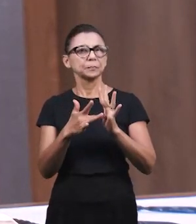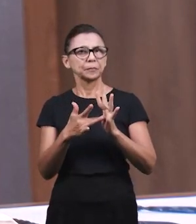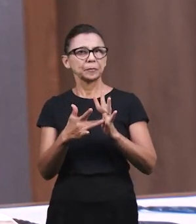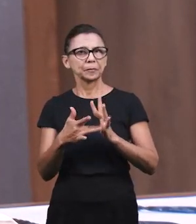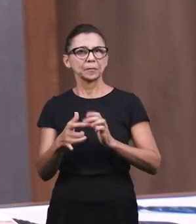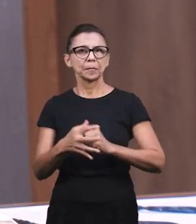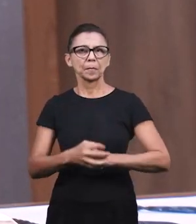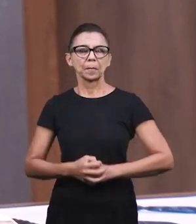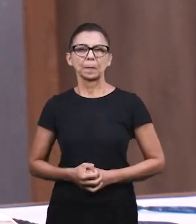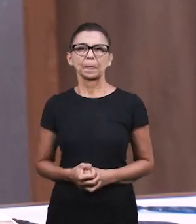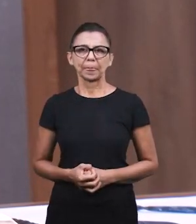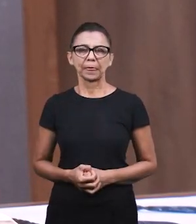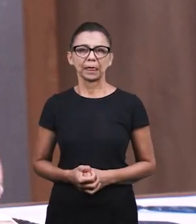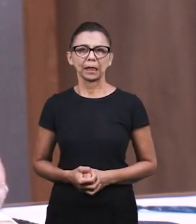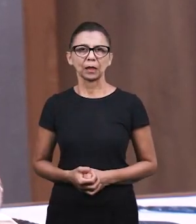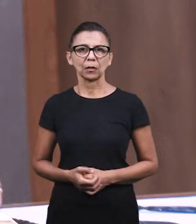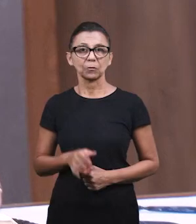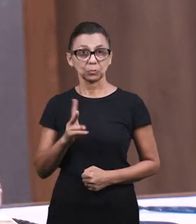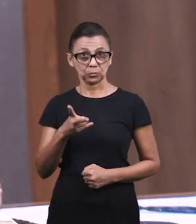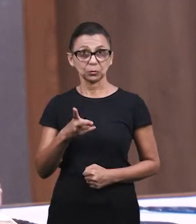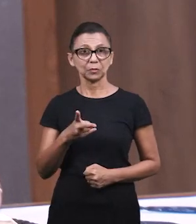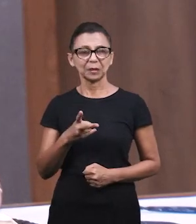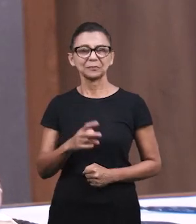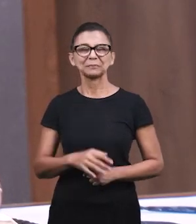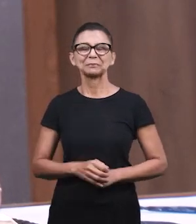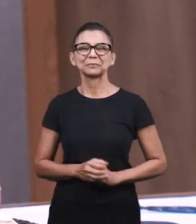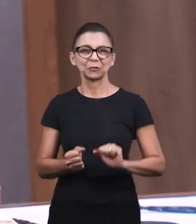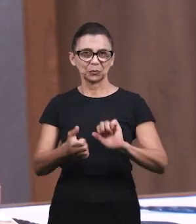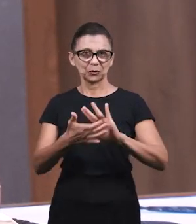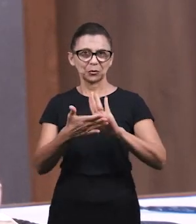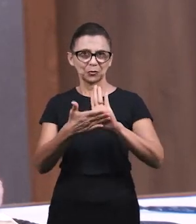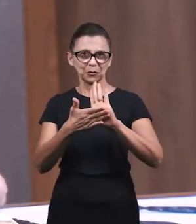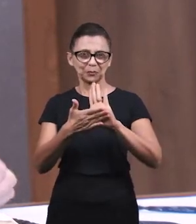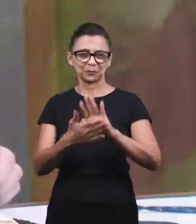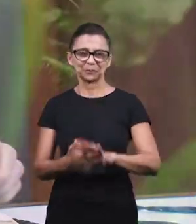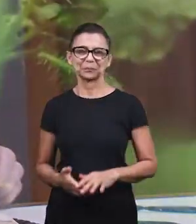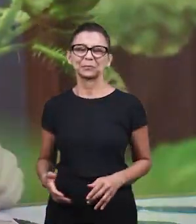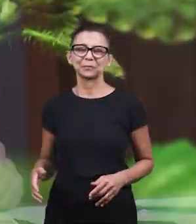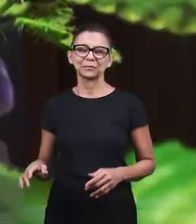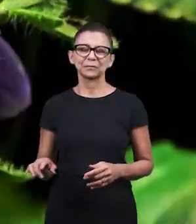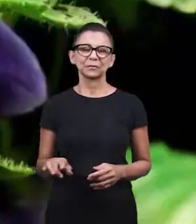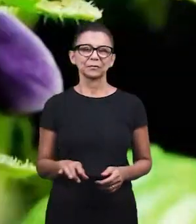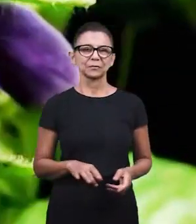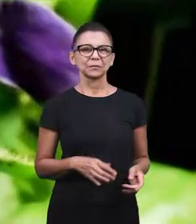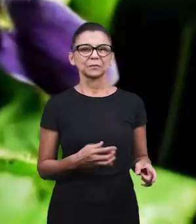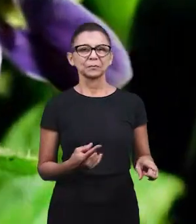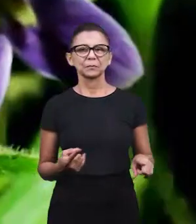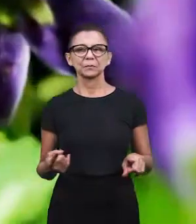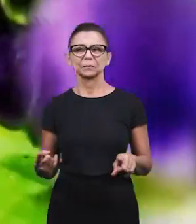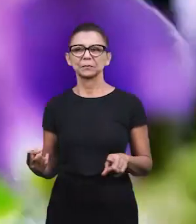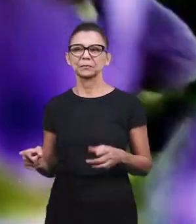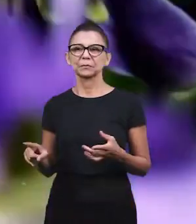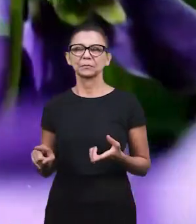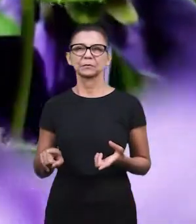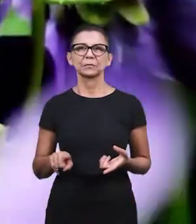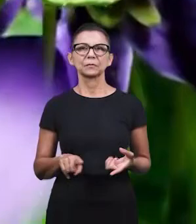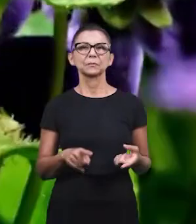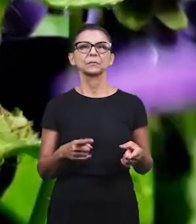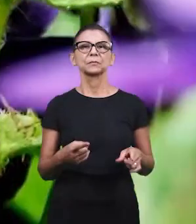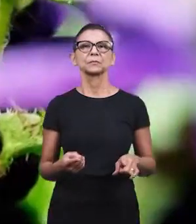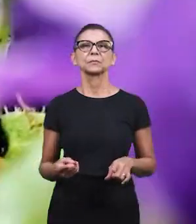Слава Господу! Давайте споем еще один псалом и прославим имя нашего Господа.